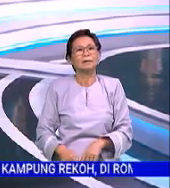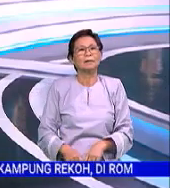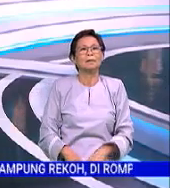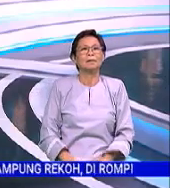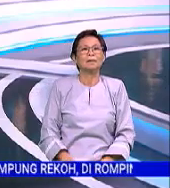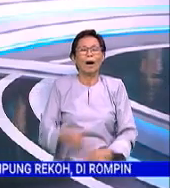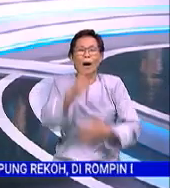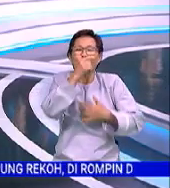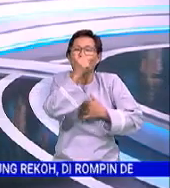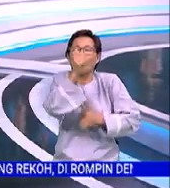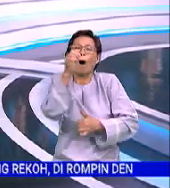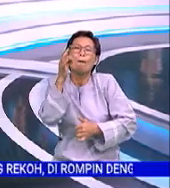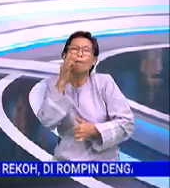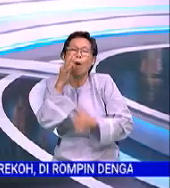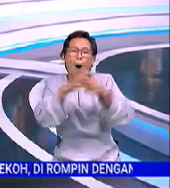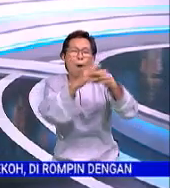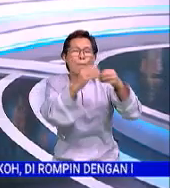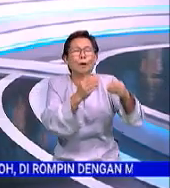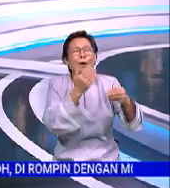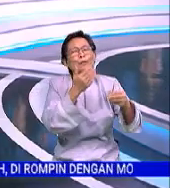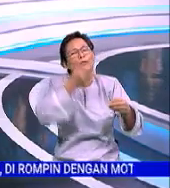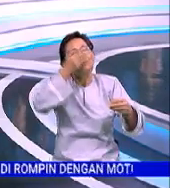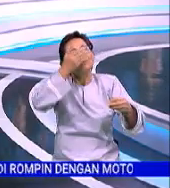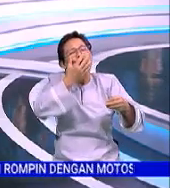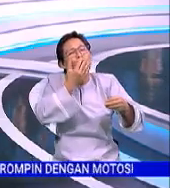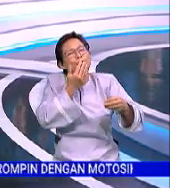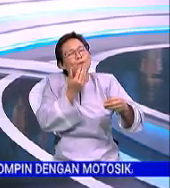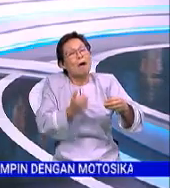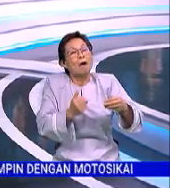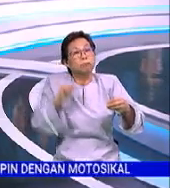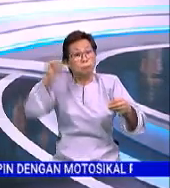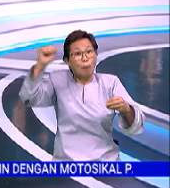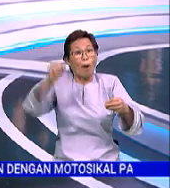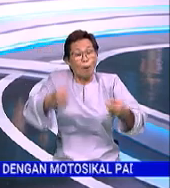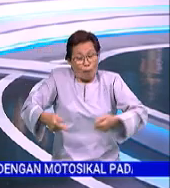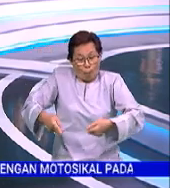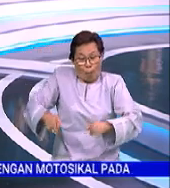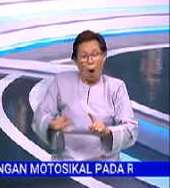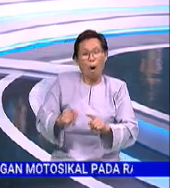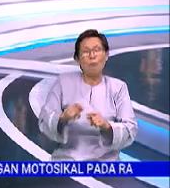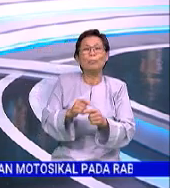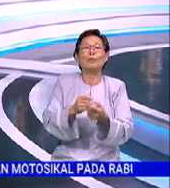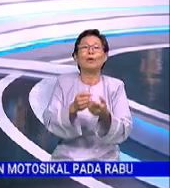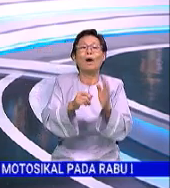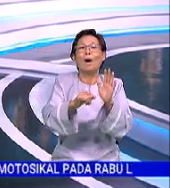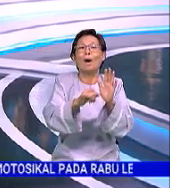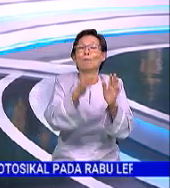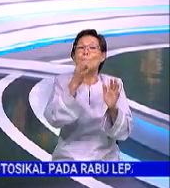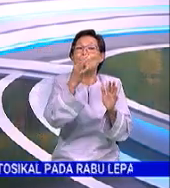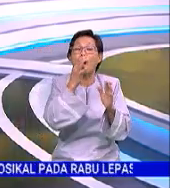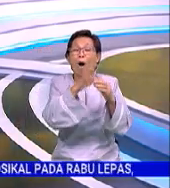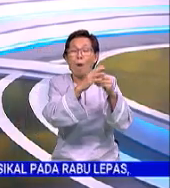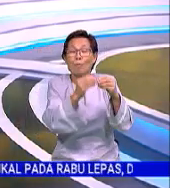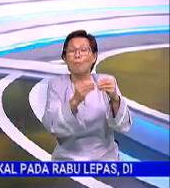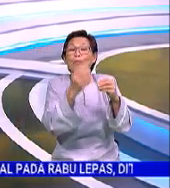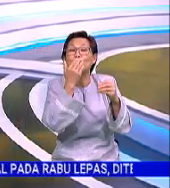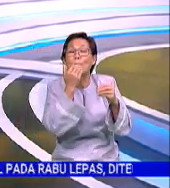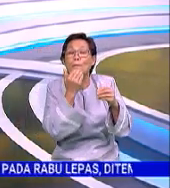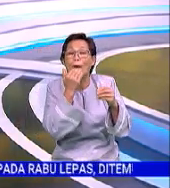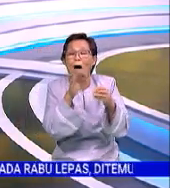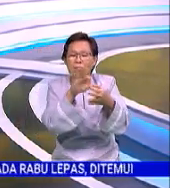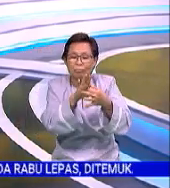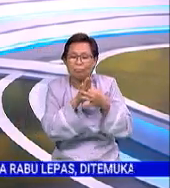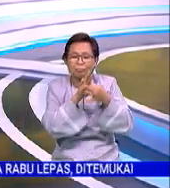Saudara penggemar buah mangga harum manis di Sabah kini berpeluang menikmati buah ikonik Perlis itu. Hasil kerjasama